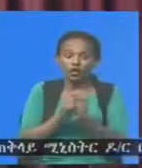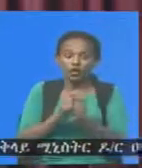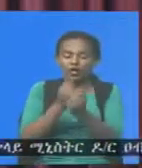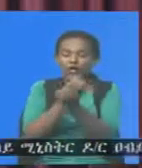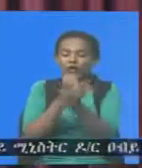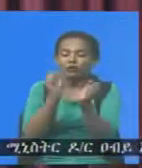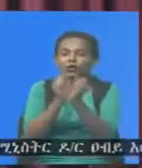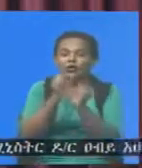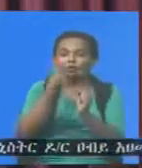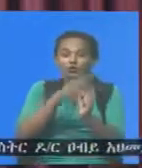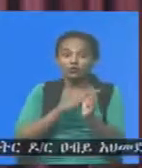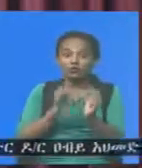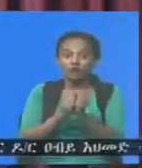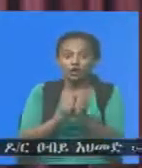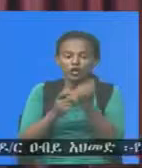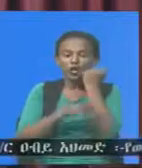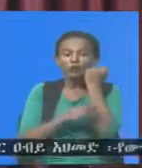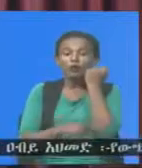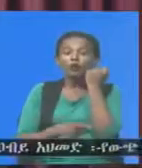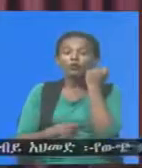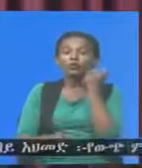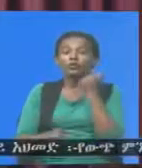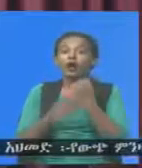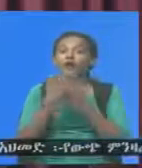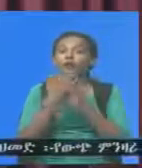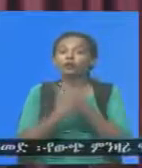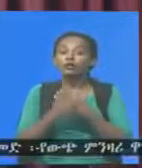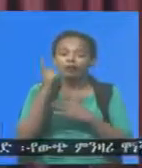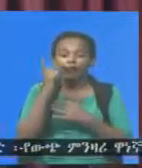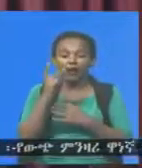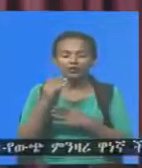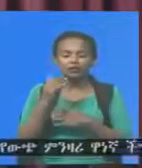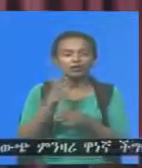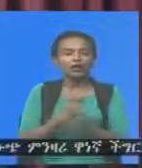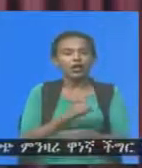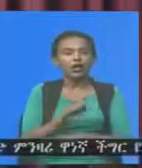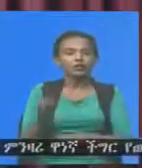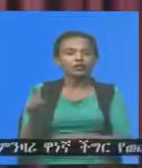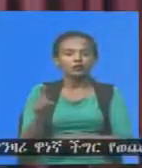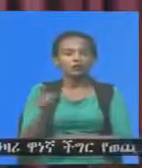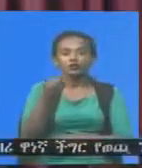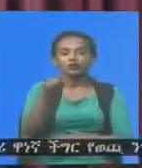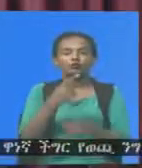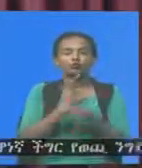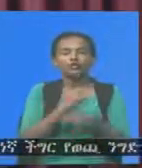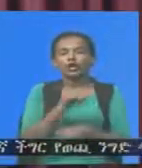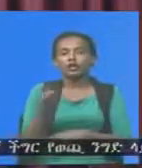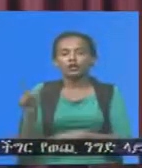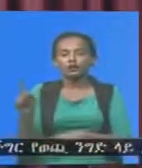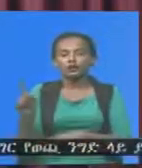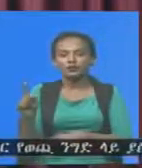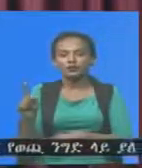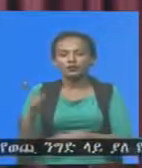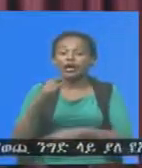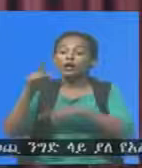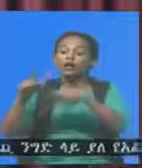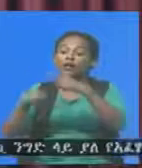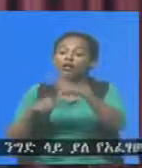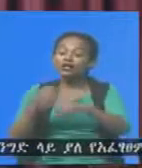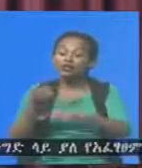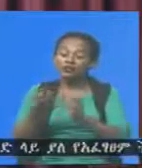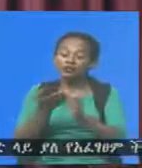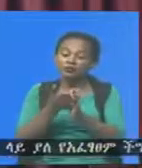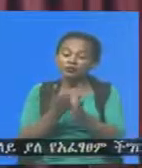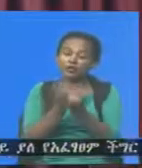ሰዎች ጋር በፖለቲካ በደም ማየት ትክክል አይደለም። እሱም ትክክል አይደለም። በሄንበት